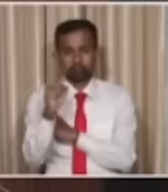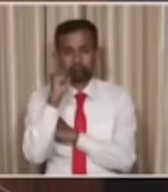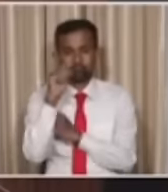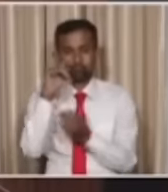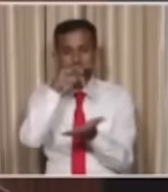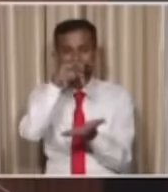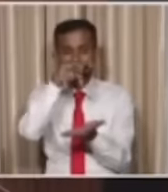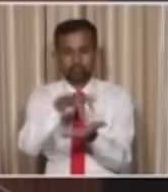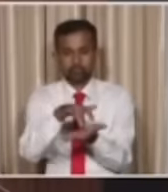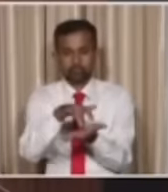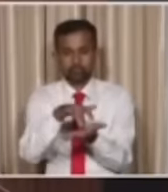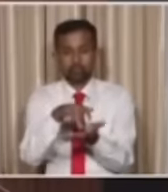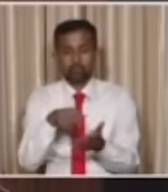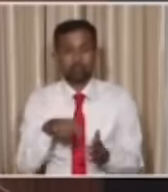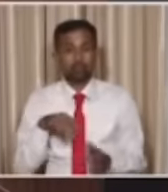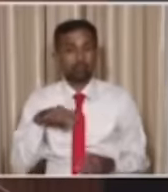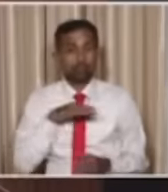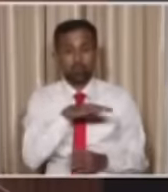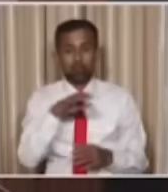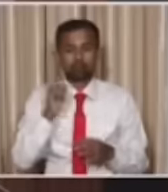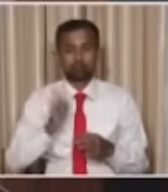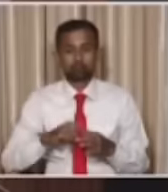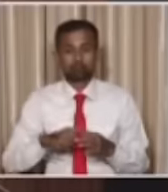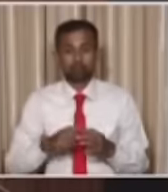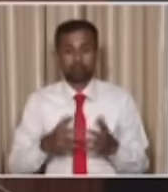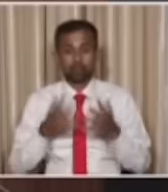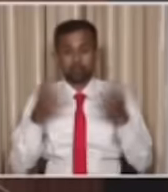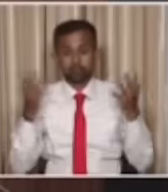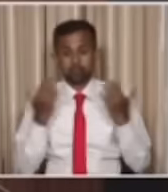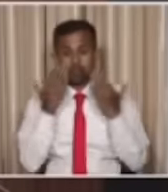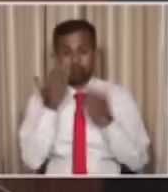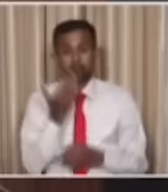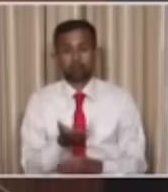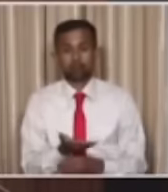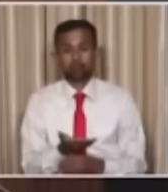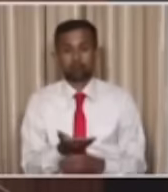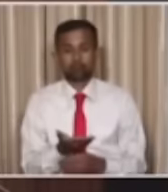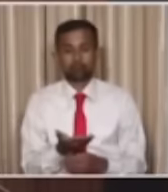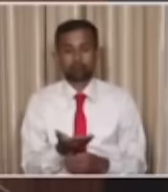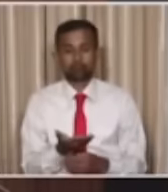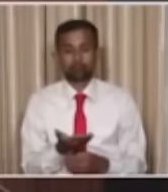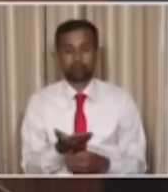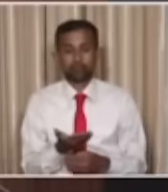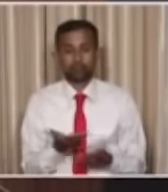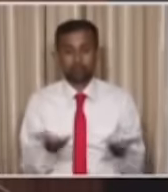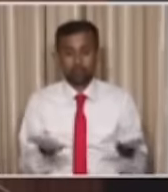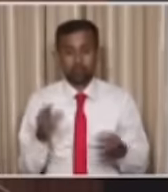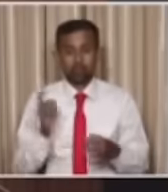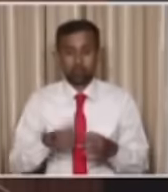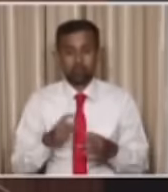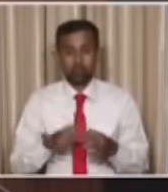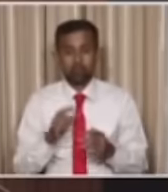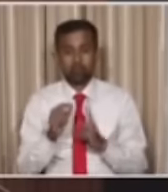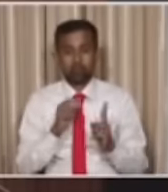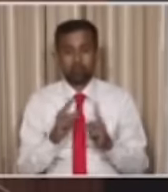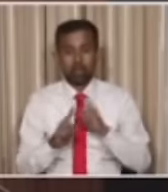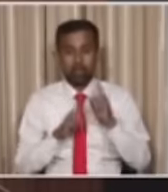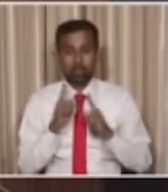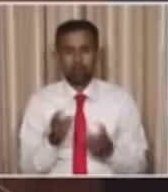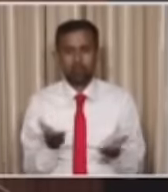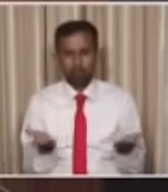වීමේ ප්‍රතිඵලය අද මේ සමස්ත ප්‍රශ්නේ ලොකු චිත්‍රය බවට පේන්න තියෙනවා. අද මෙච්චර ප්‍රශ්න මේ පාර්ලිමේන්තුවේ කතා කරන්න